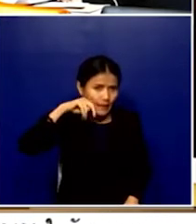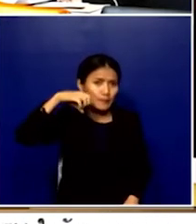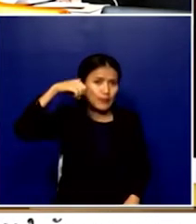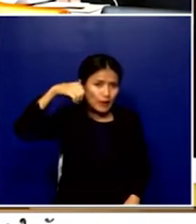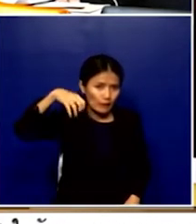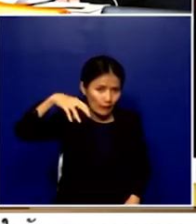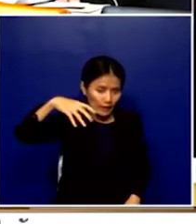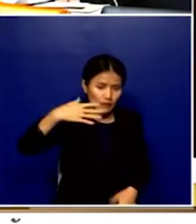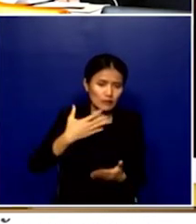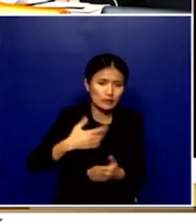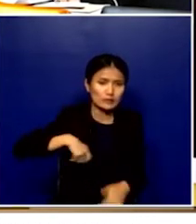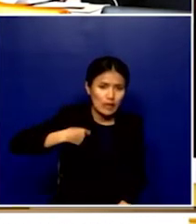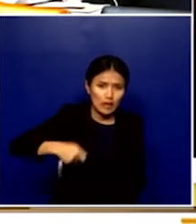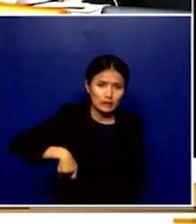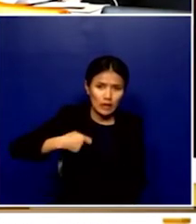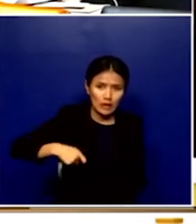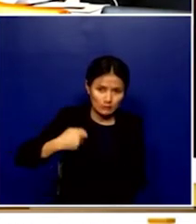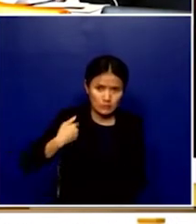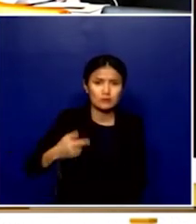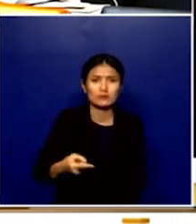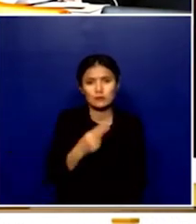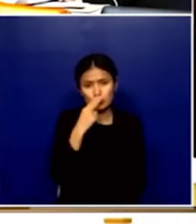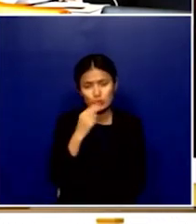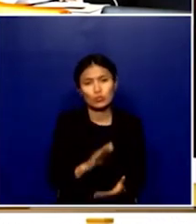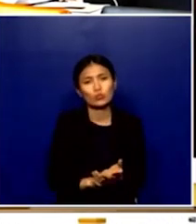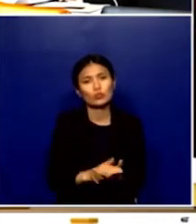เดือนละพักวาบาททุกเดือน ดฉัเอมาใหดูเฉยๆ